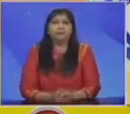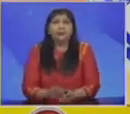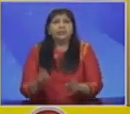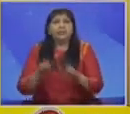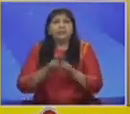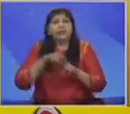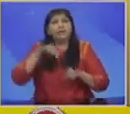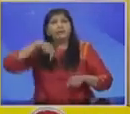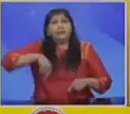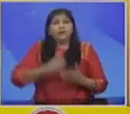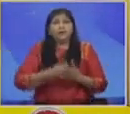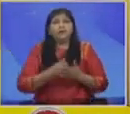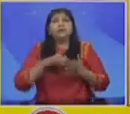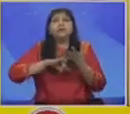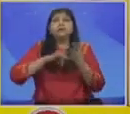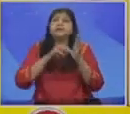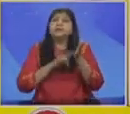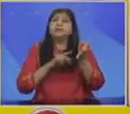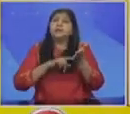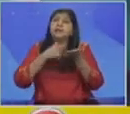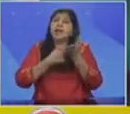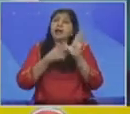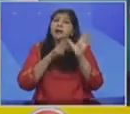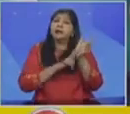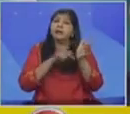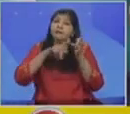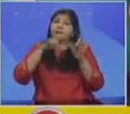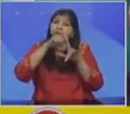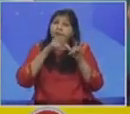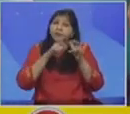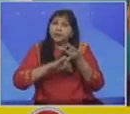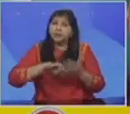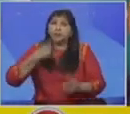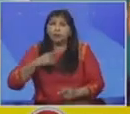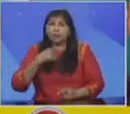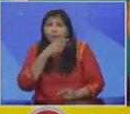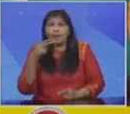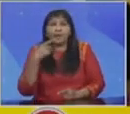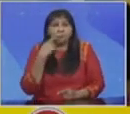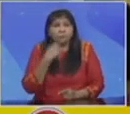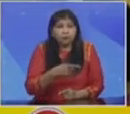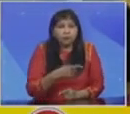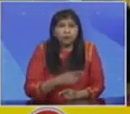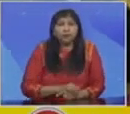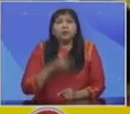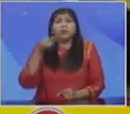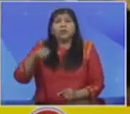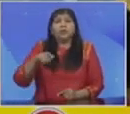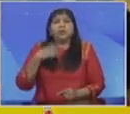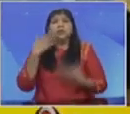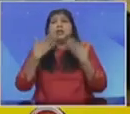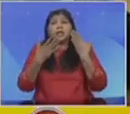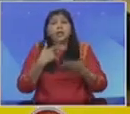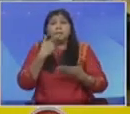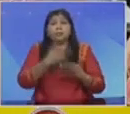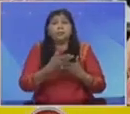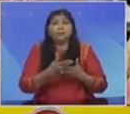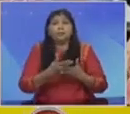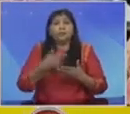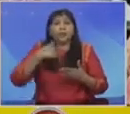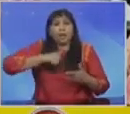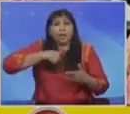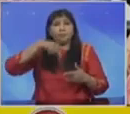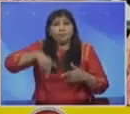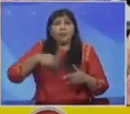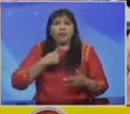तरह संत रविदास जी ने एक और महत्वपूर्ण संदेश दिया है। ये संदेश है अपने पैरों